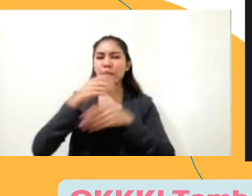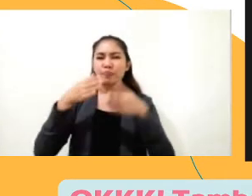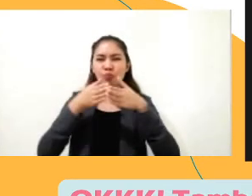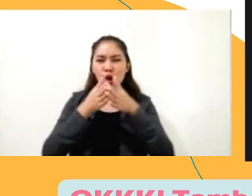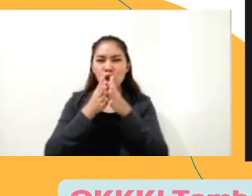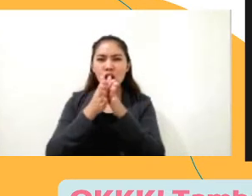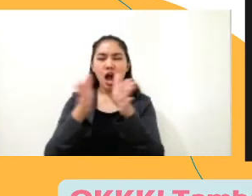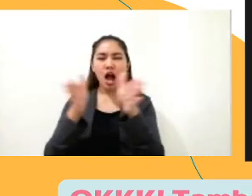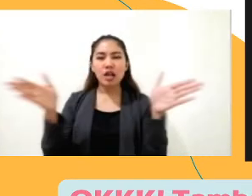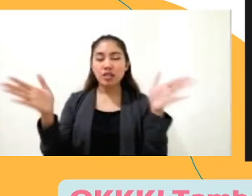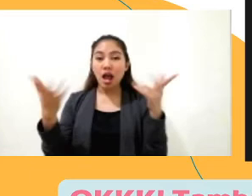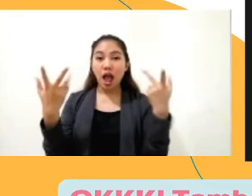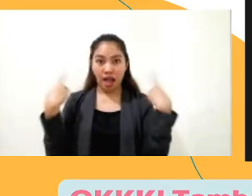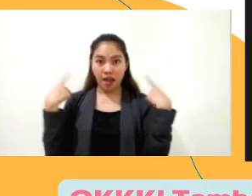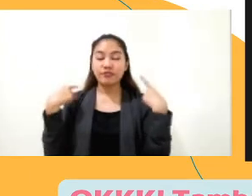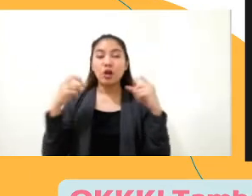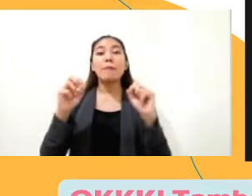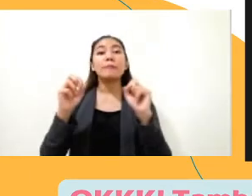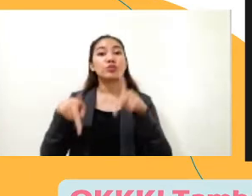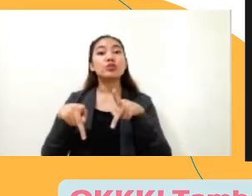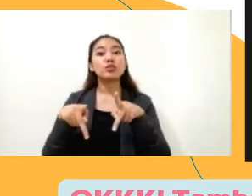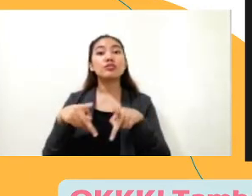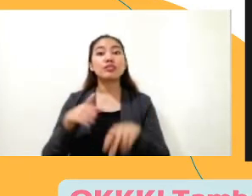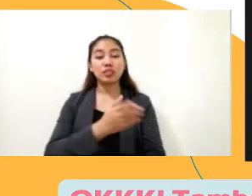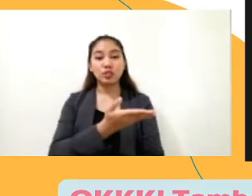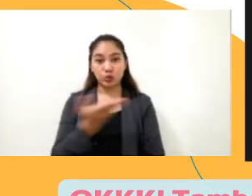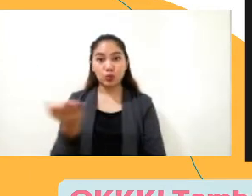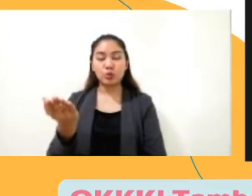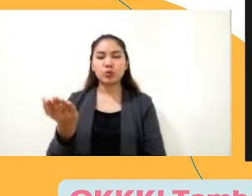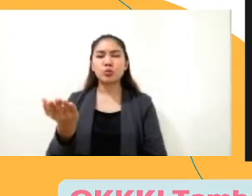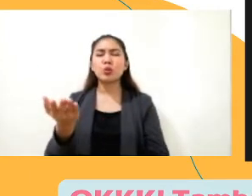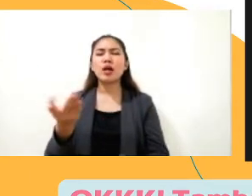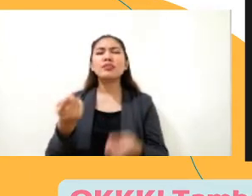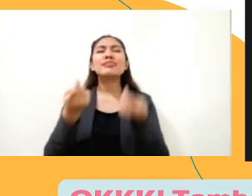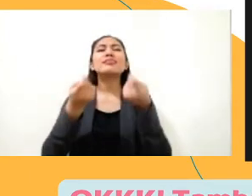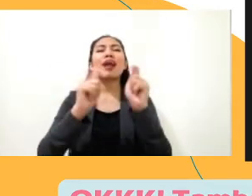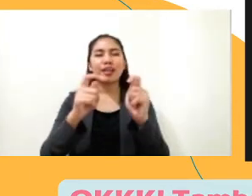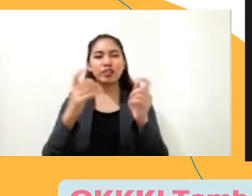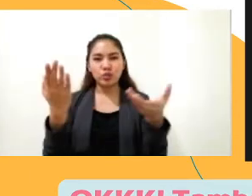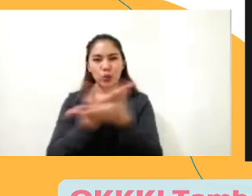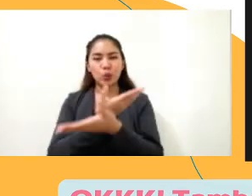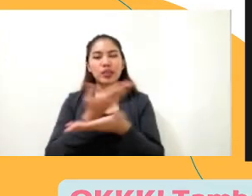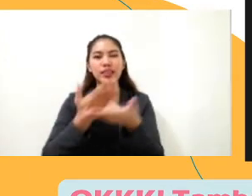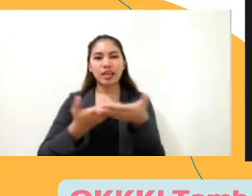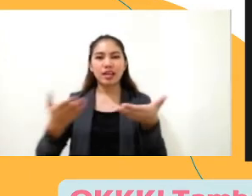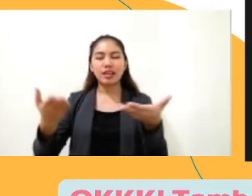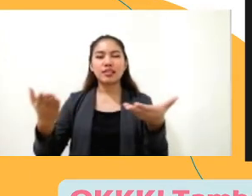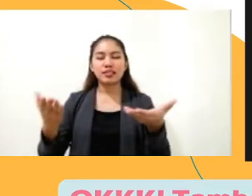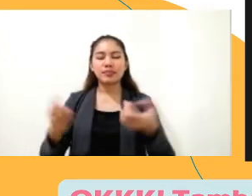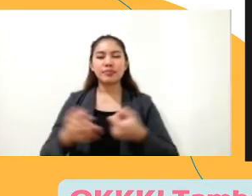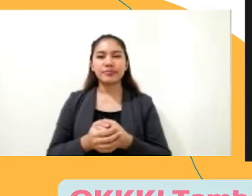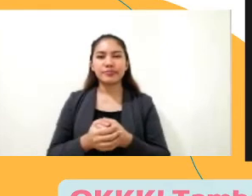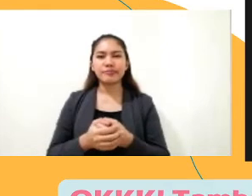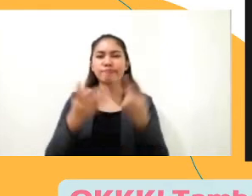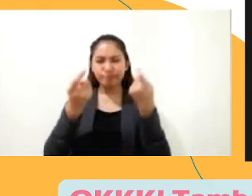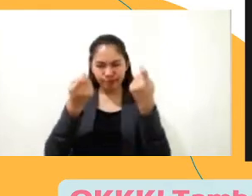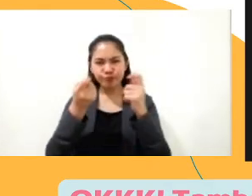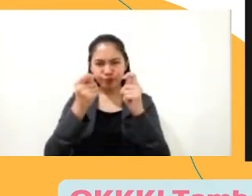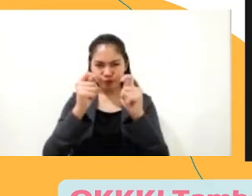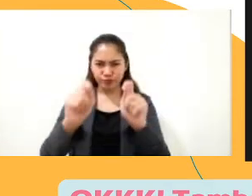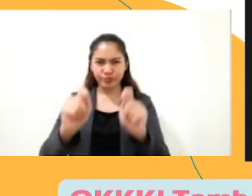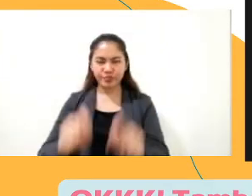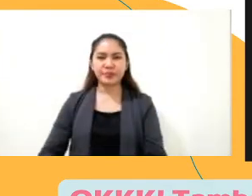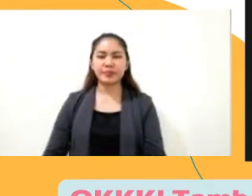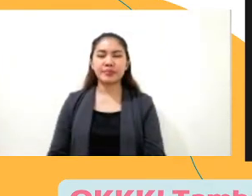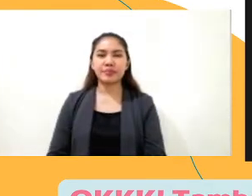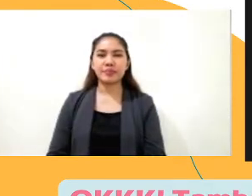oportunidad tayo para magpursigi ng bagong gawain. No? Subukan natin ito. Kaya